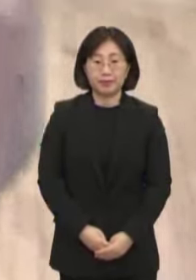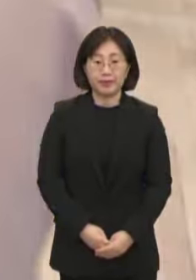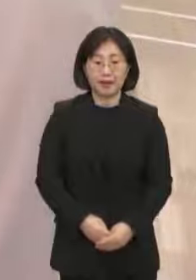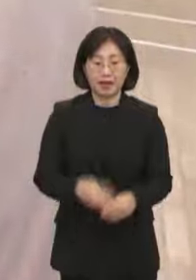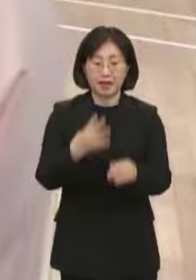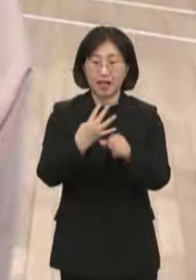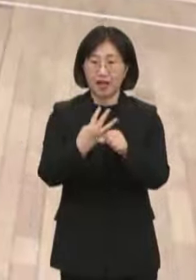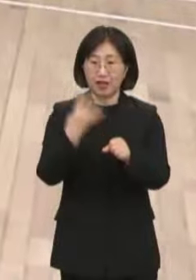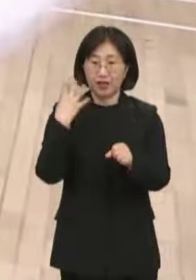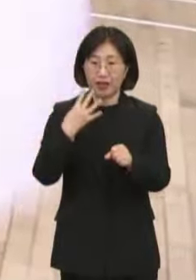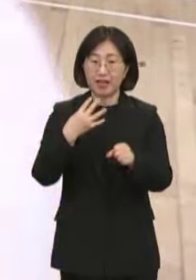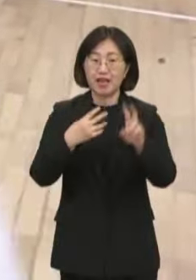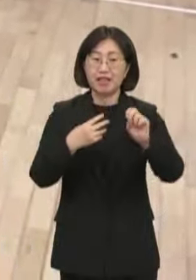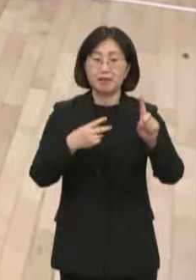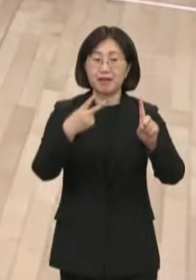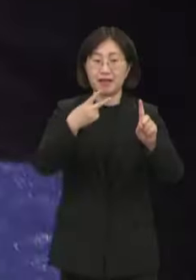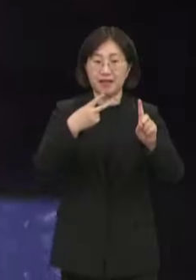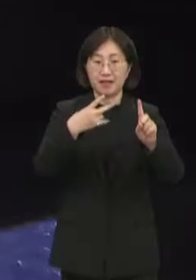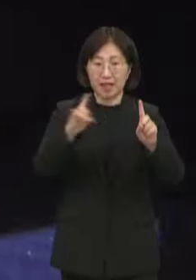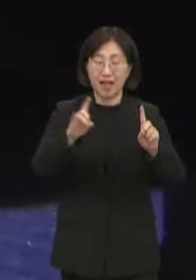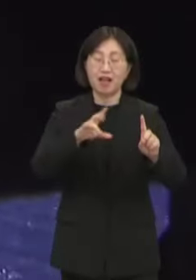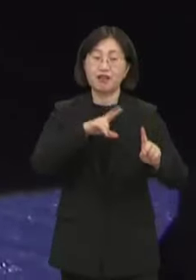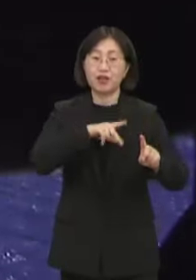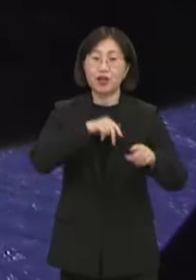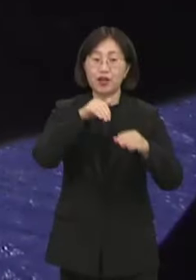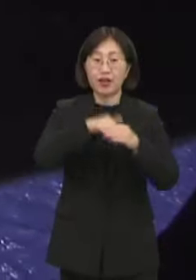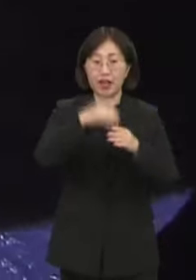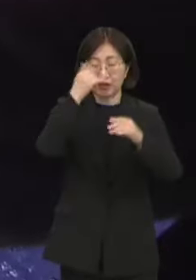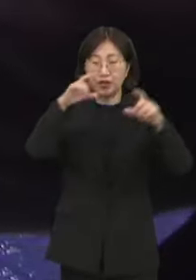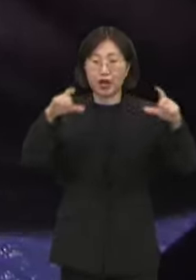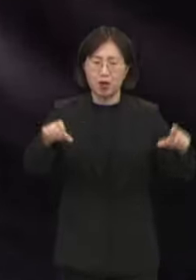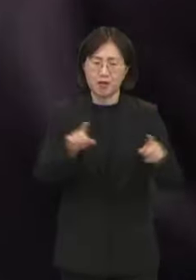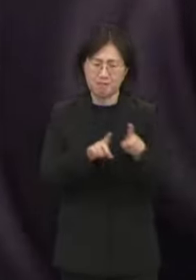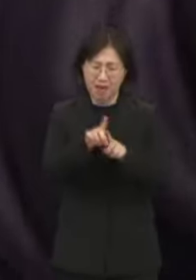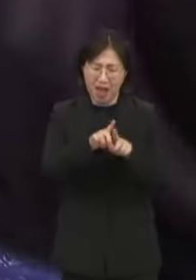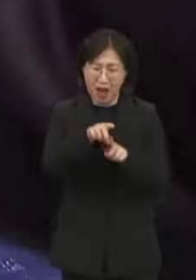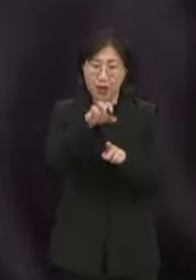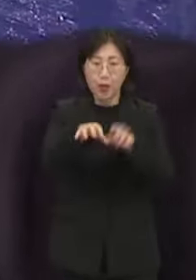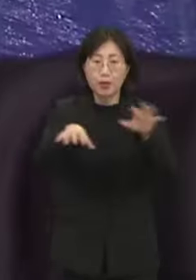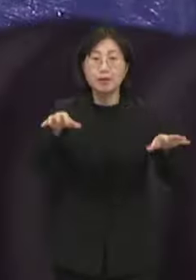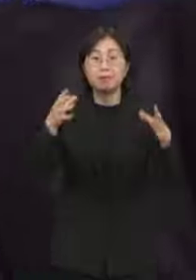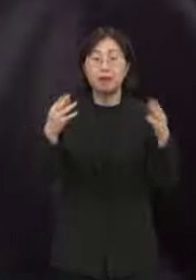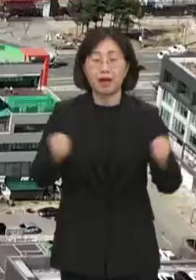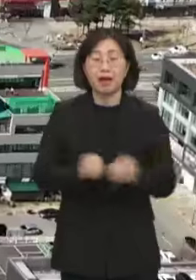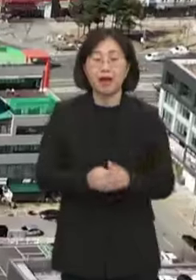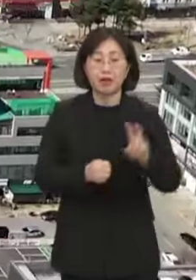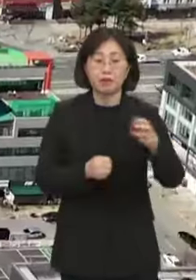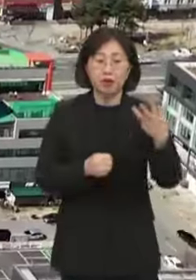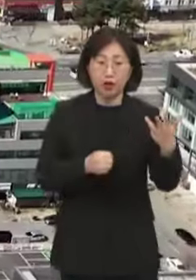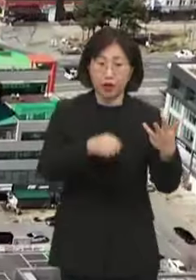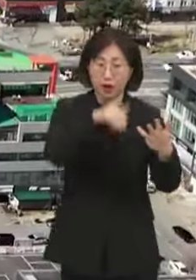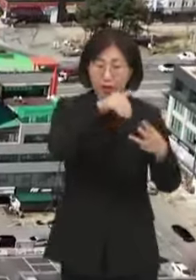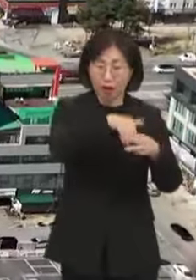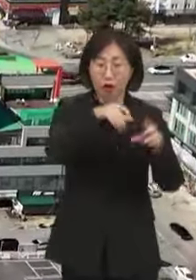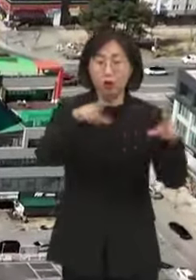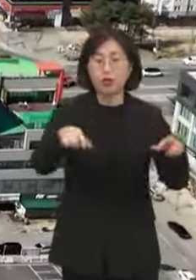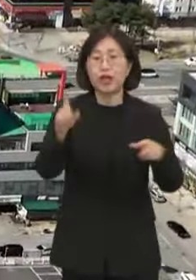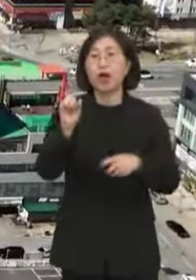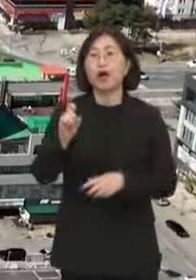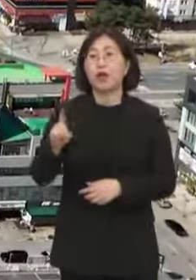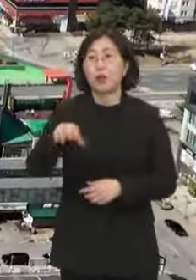4년 전 치러진 제21대 총선에서 충청권은 박빙 선거구가 많았습니다. 28개 선거구 중